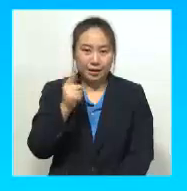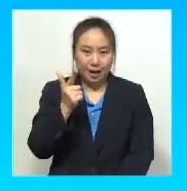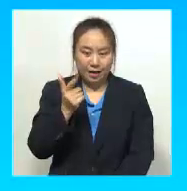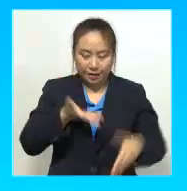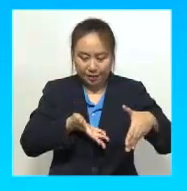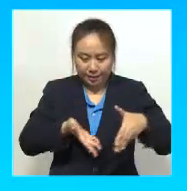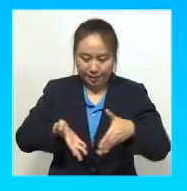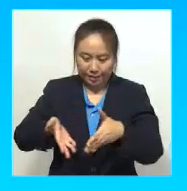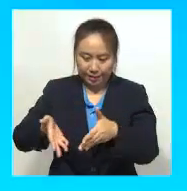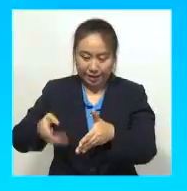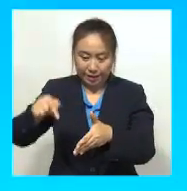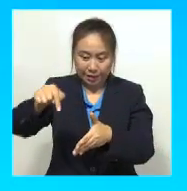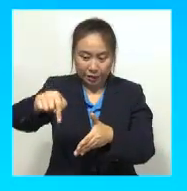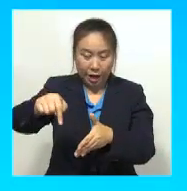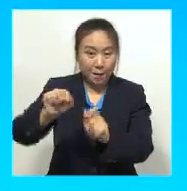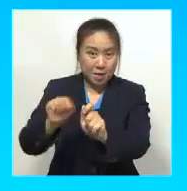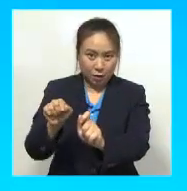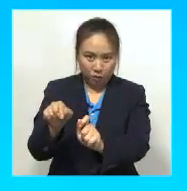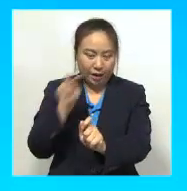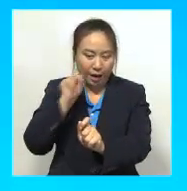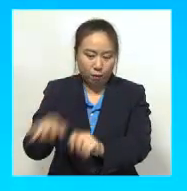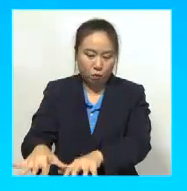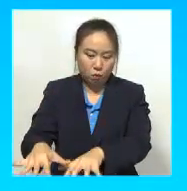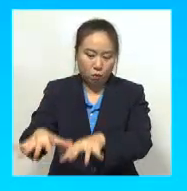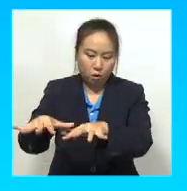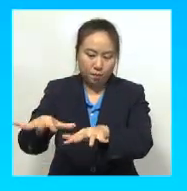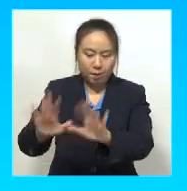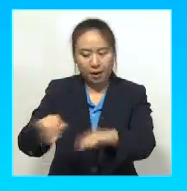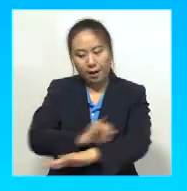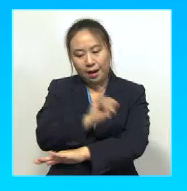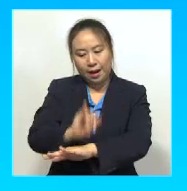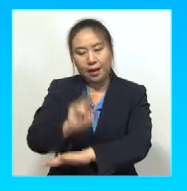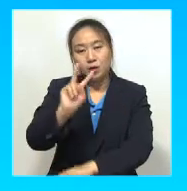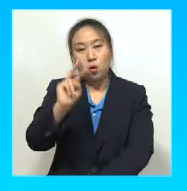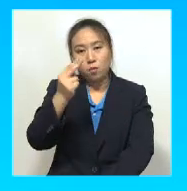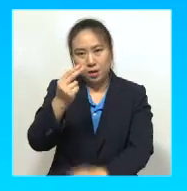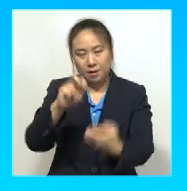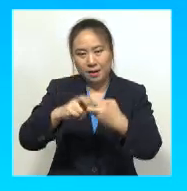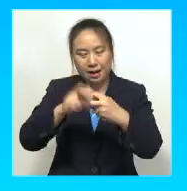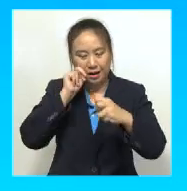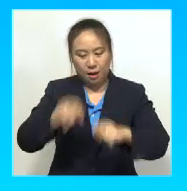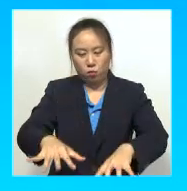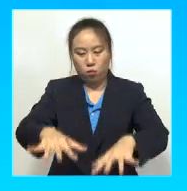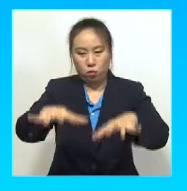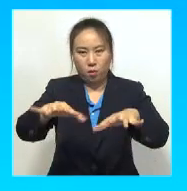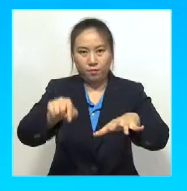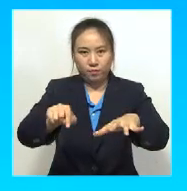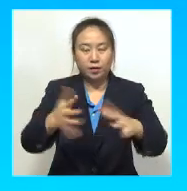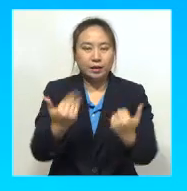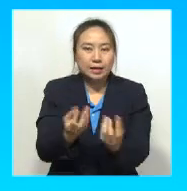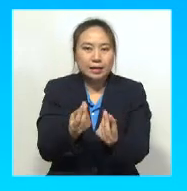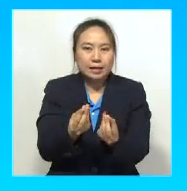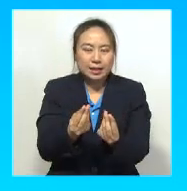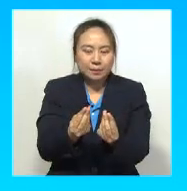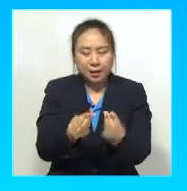รภูมิเนี่ยยังมีน้ำท่วมขังพื้นที่ได้รับผลกระทบอยู่ประมาณ 20,000 ไร่นะครับ 20,000 ไร่ที่ท่วมอยู่เราก็ทำการเร่งระบ